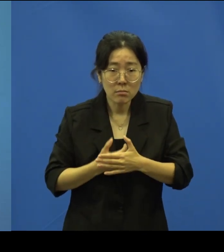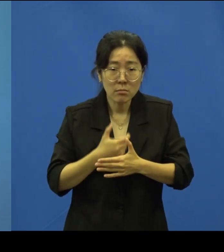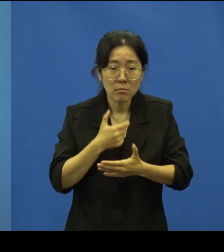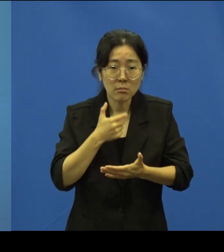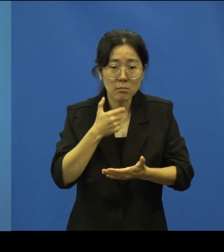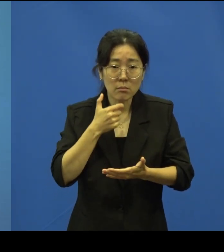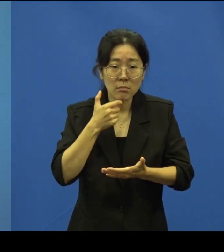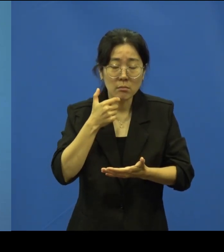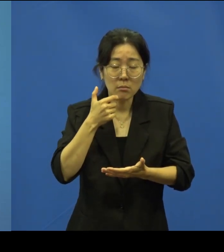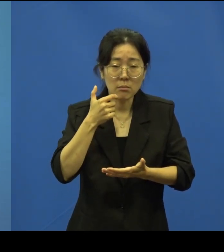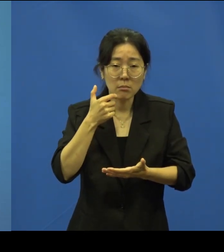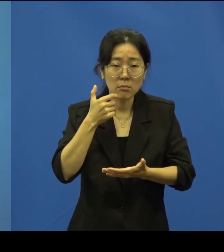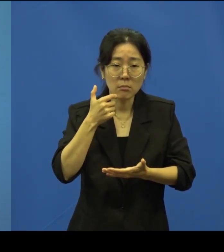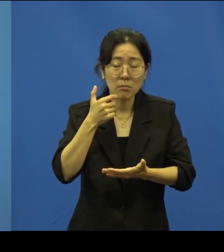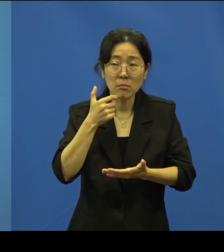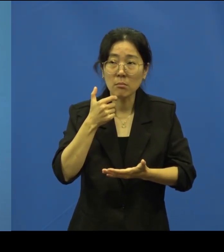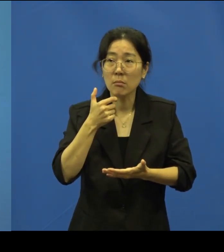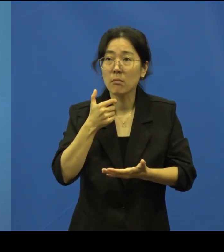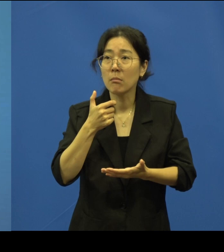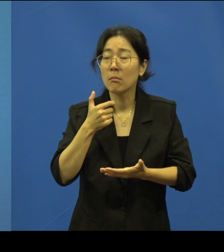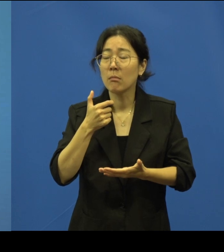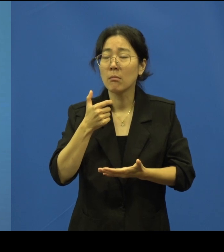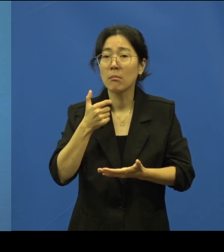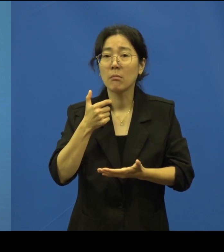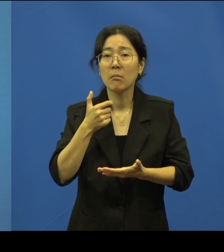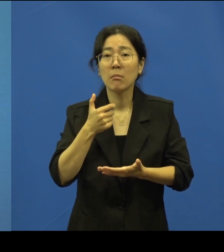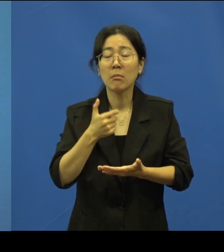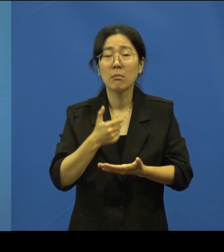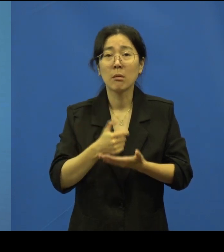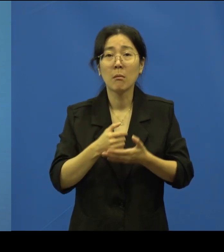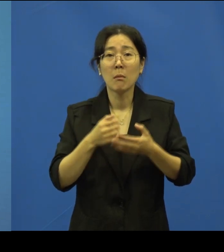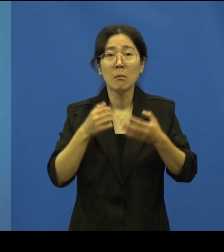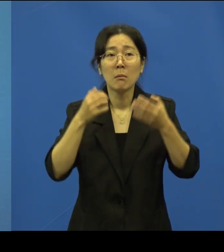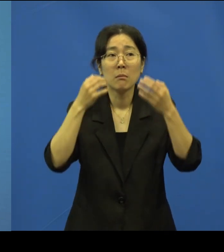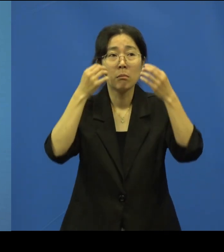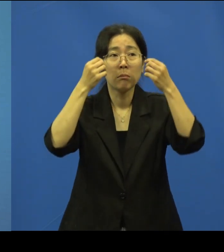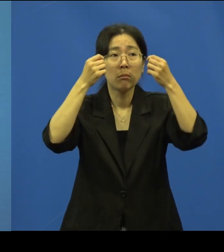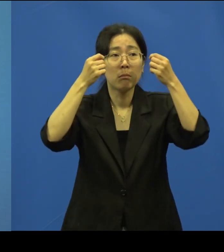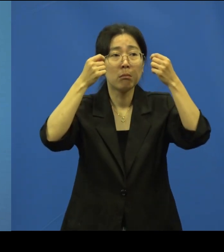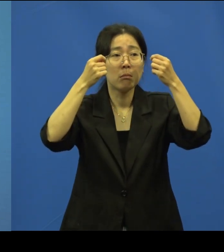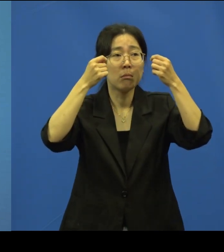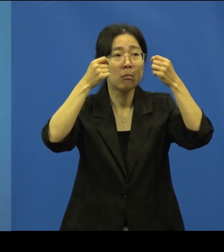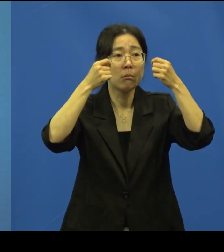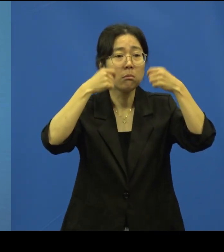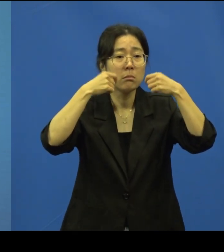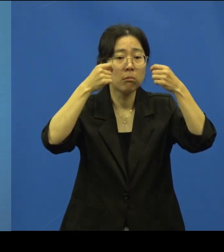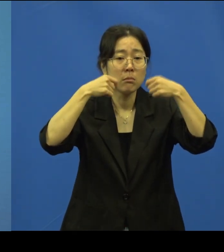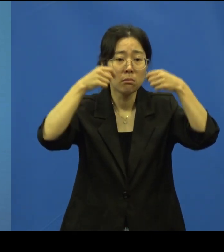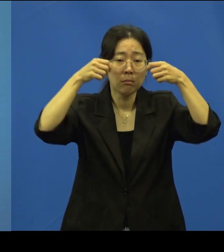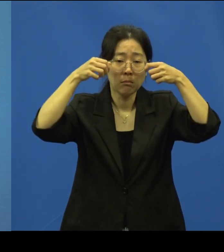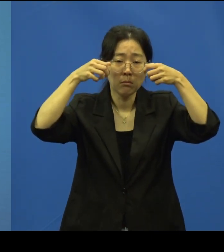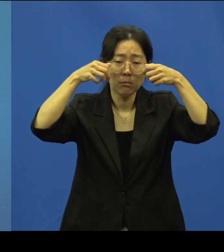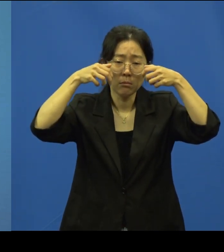그때서부터 눈물이 나기 시작하고 막 기도가 터지고 막 그러기 시작하는데 말이죠. 3박